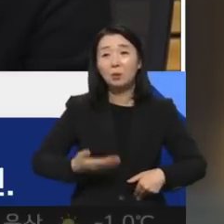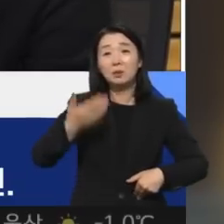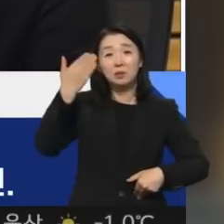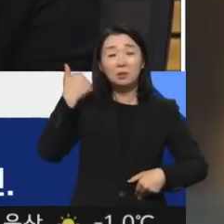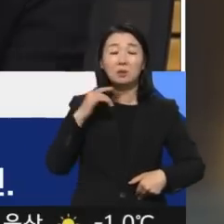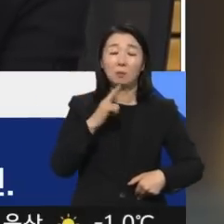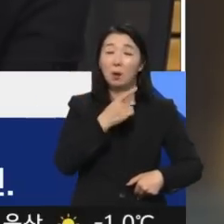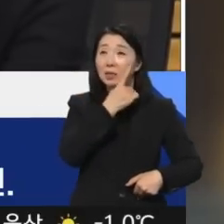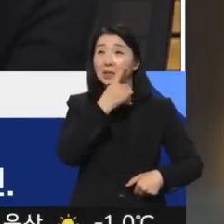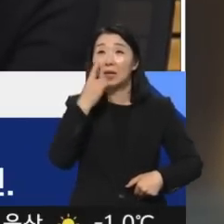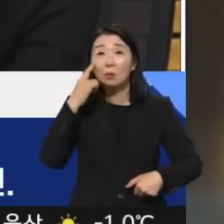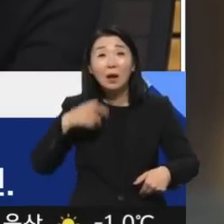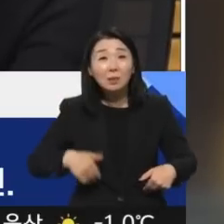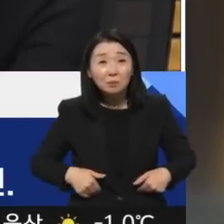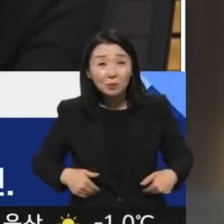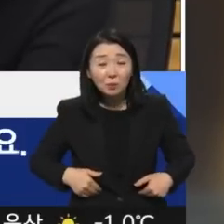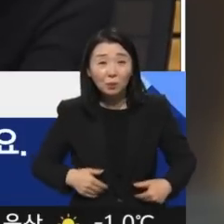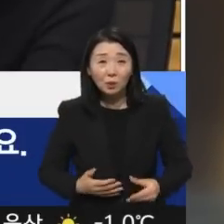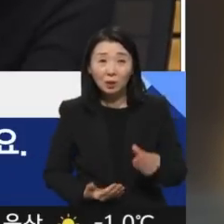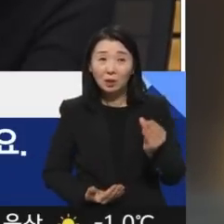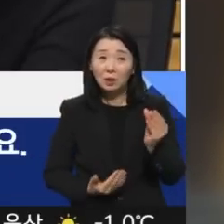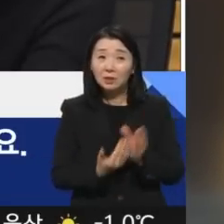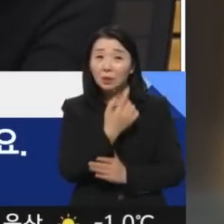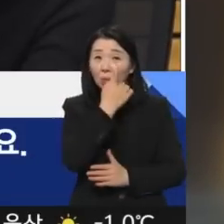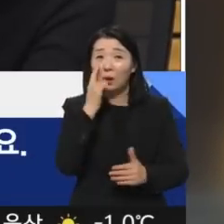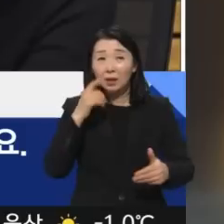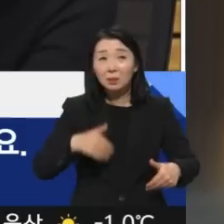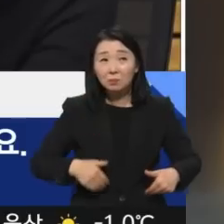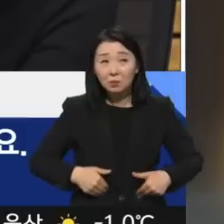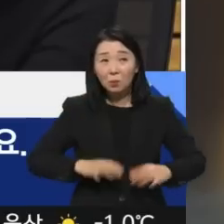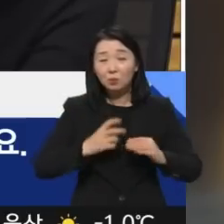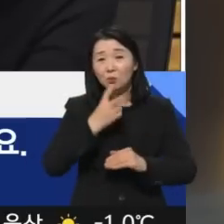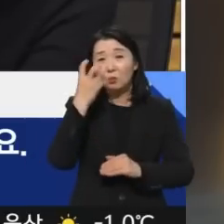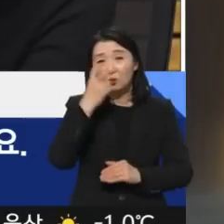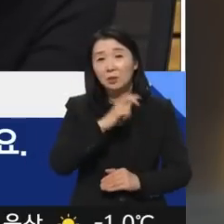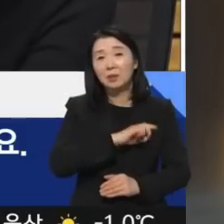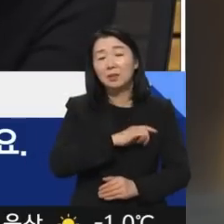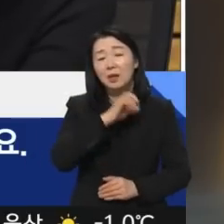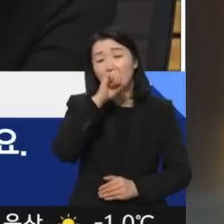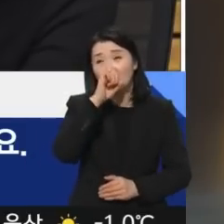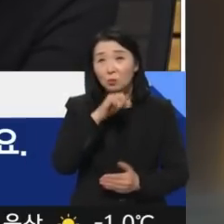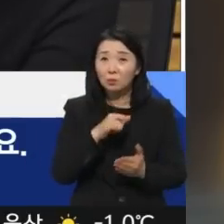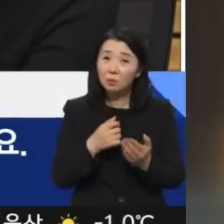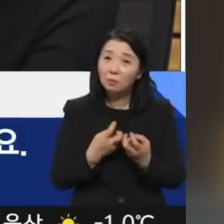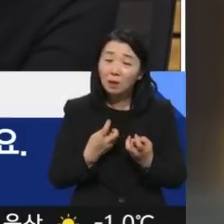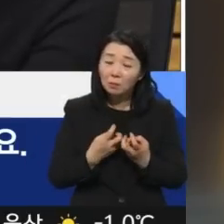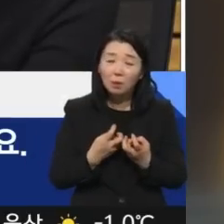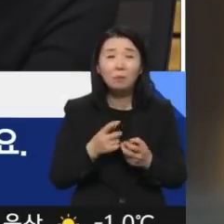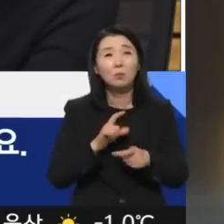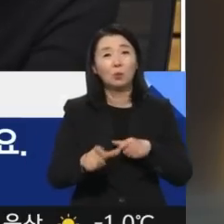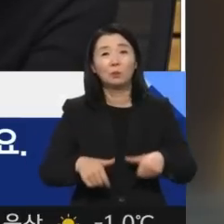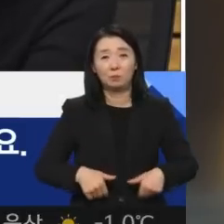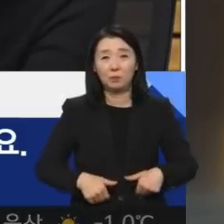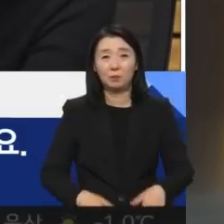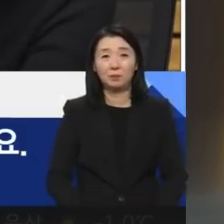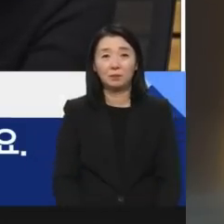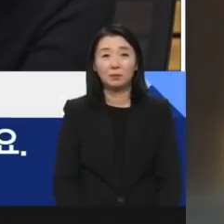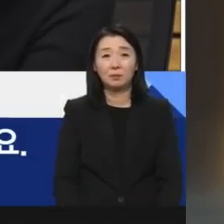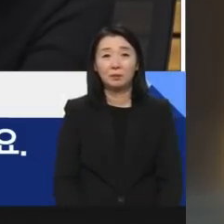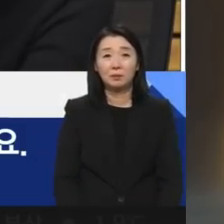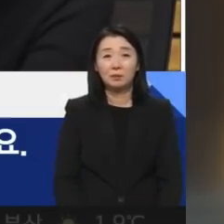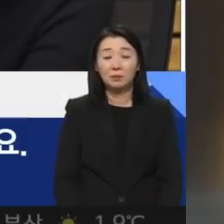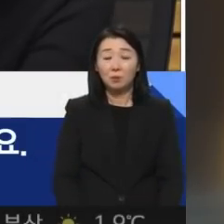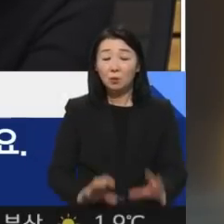하셨냐면 사실 확인. 과연 사실 확인에 국정조사가 가장 좋은 도구인가? 저는 고민이 되고요. 혹시라도